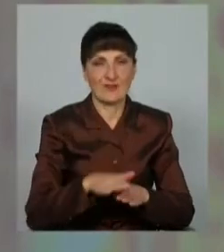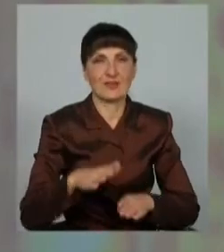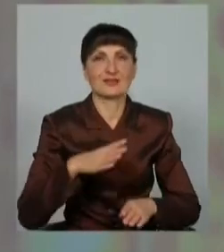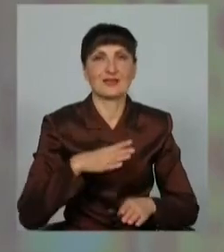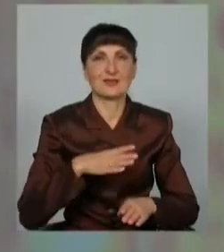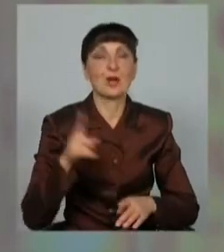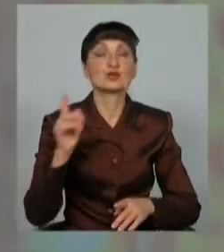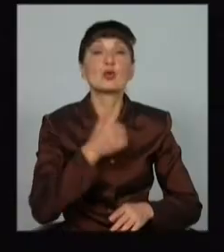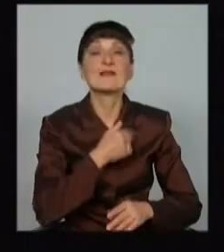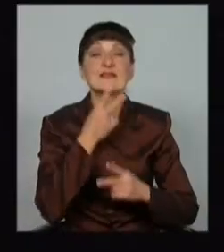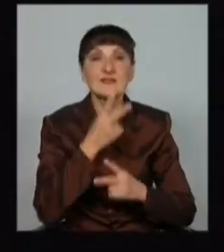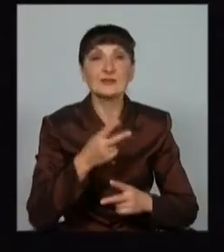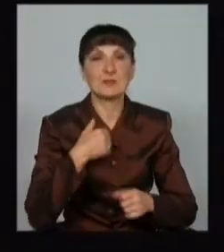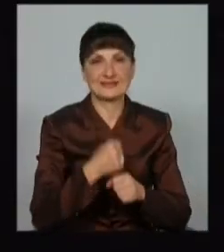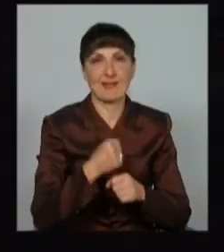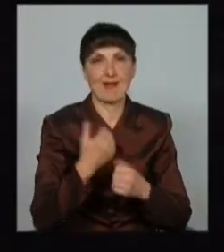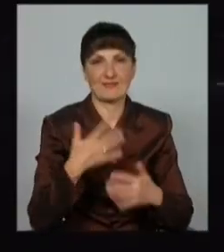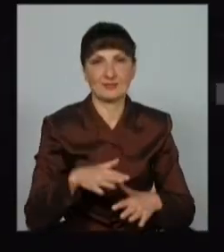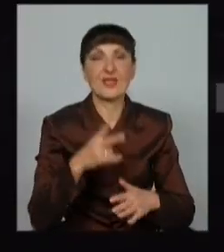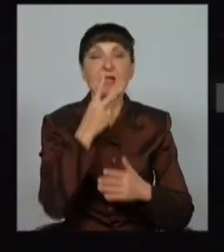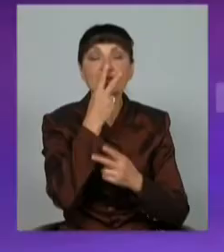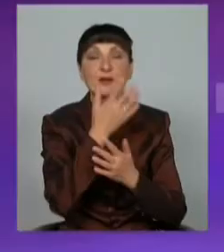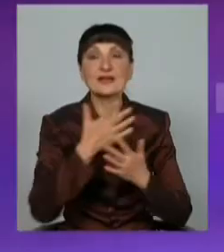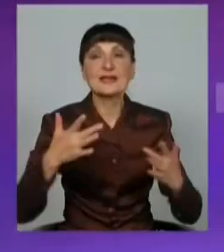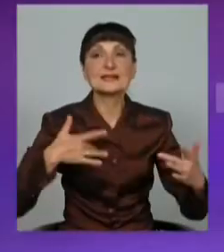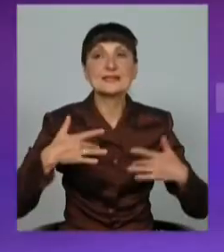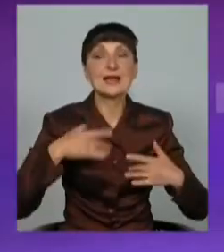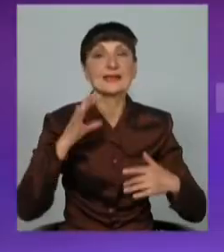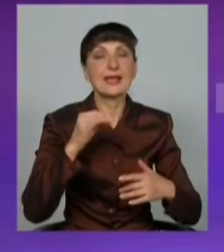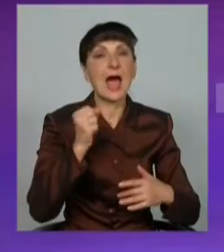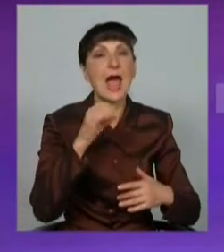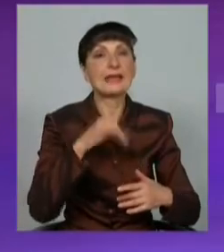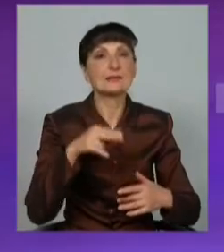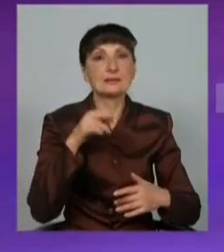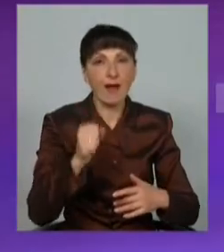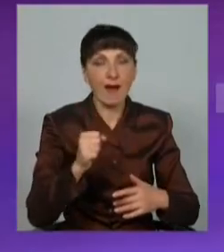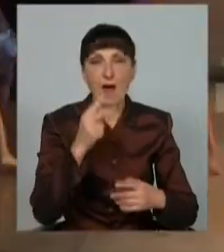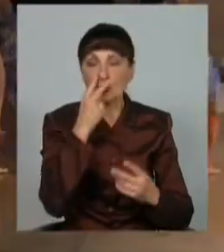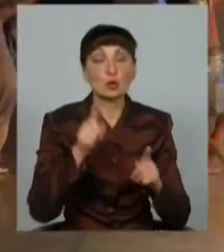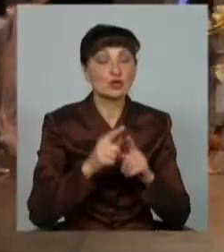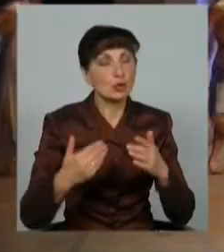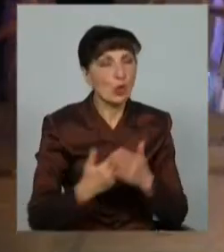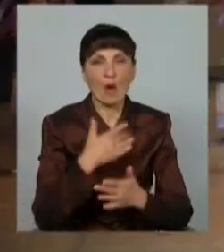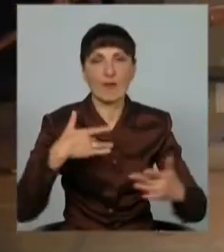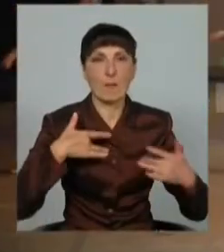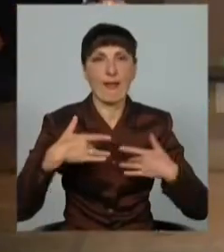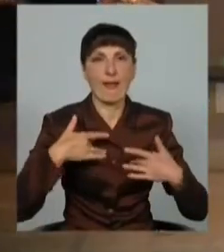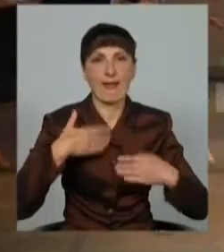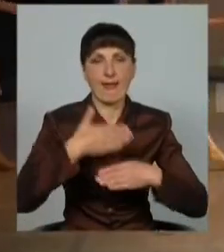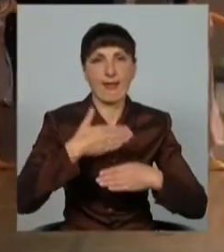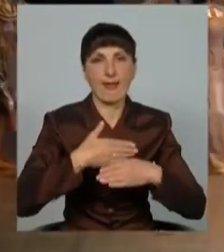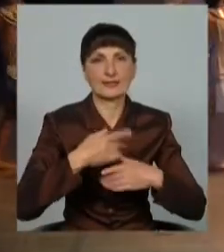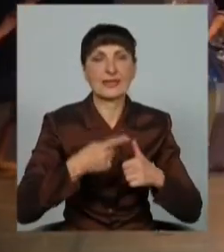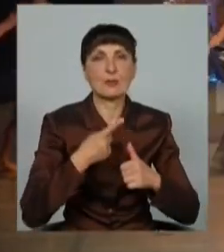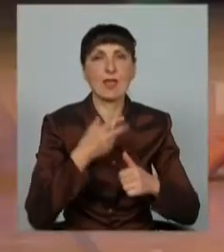мысль, то, что он хотел видеть. Показали алматинским театралам и постановку «Аида Сюита», премьера которой состоялась на сцене театра оперы и